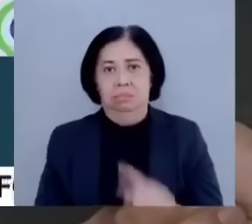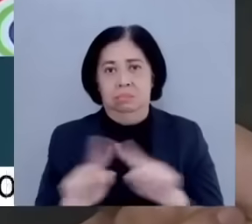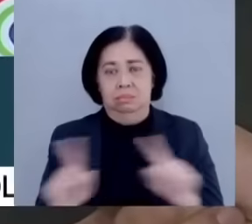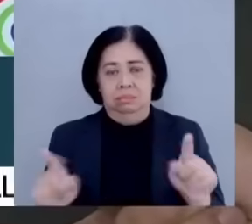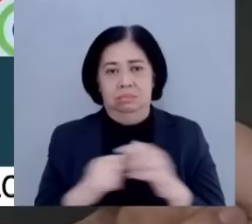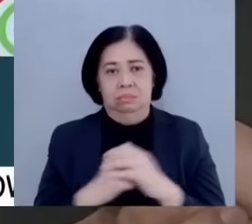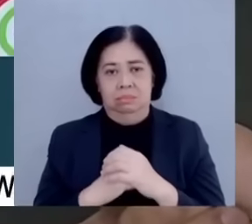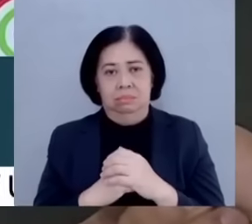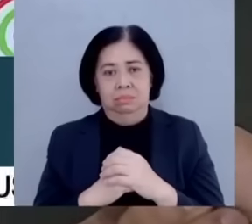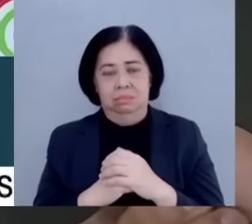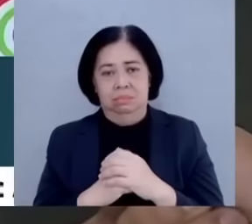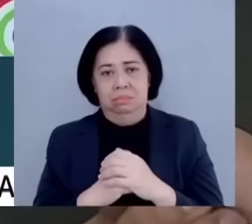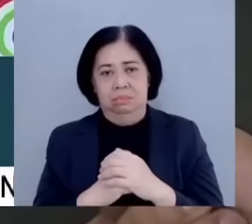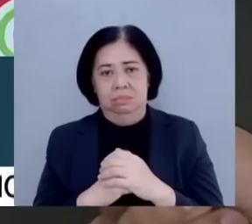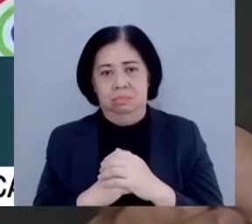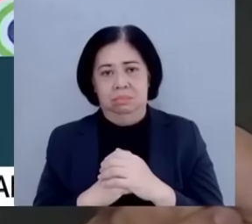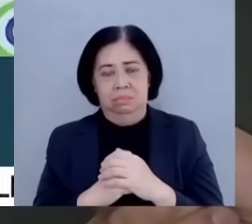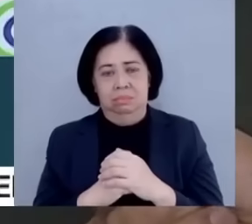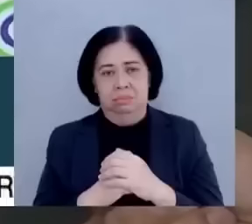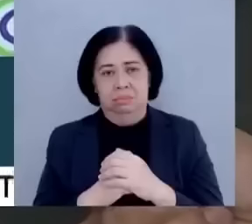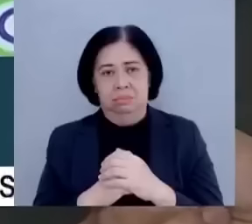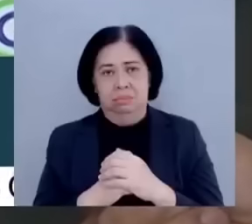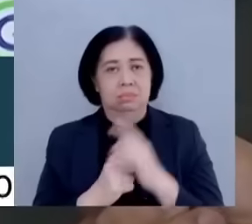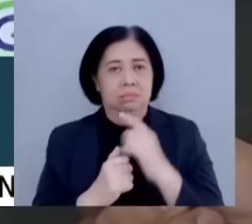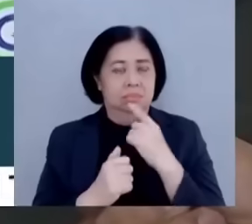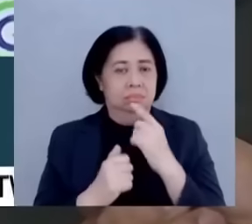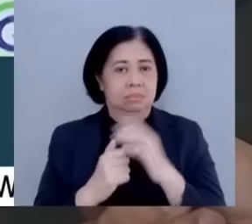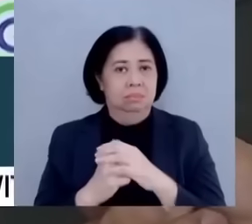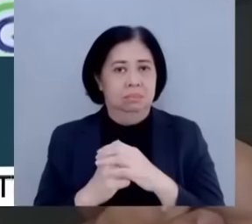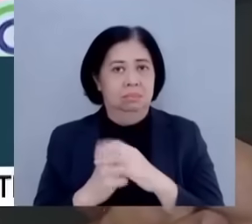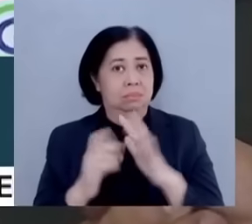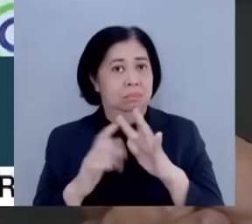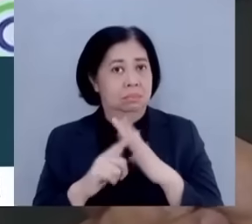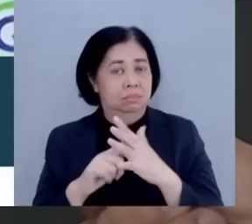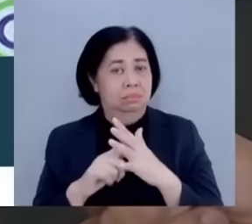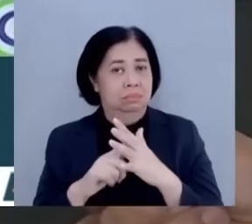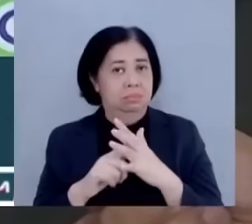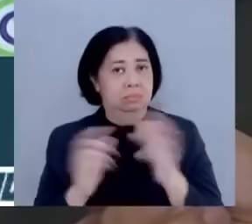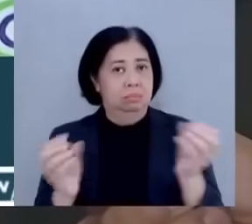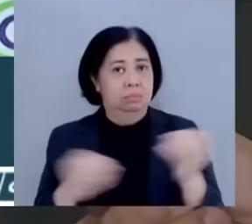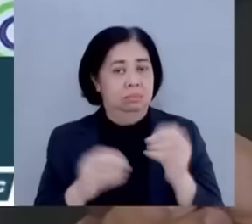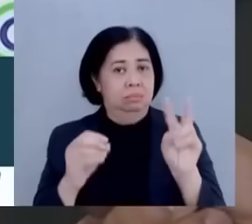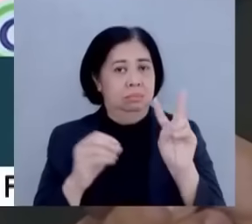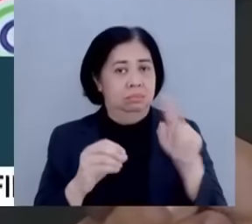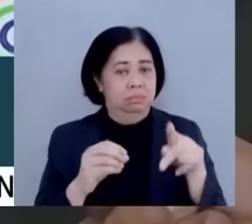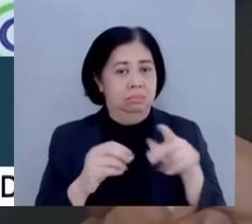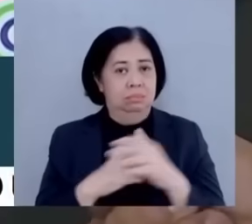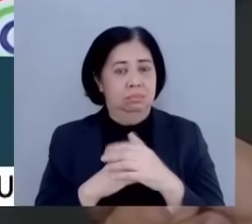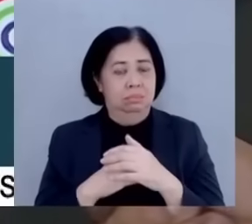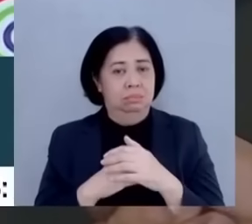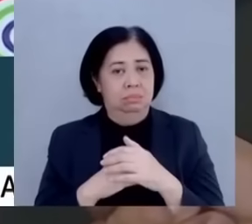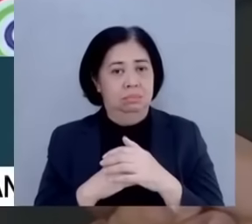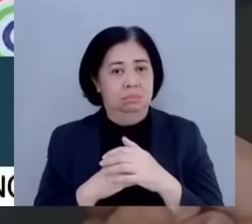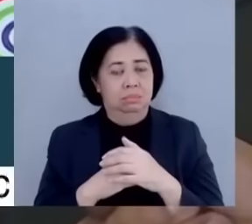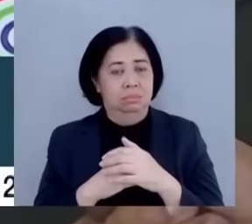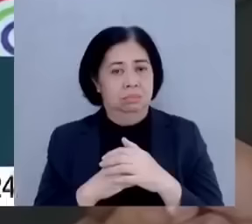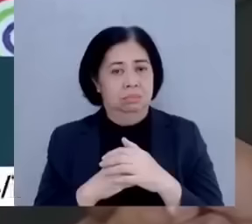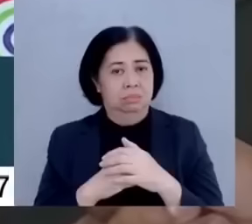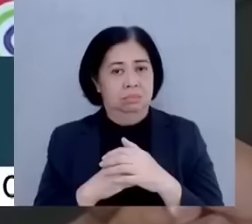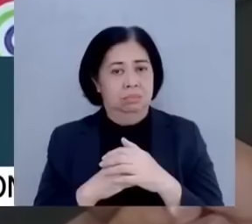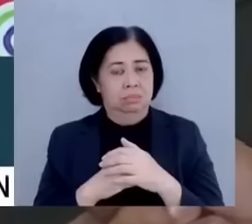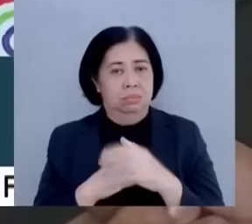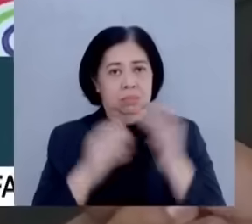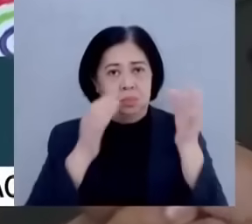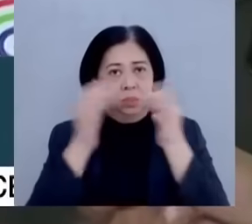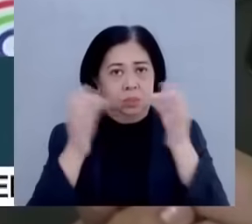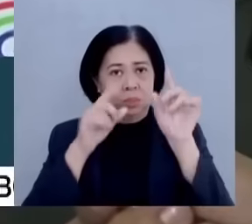Pero, lahat, sabi ko nga, sisimulan namin sa Office of the Vice President ang drug test,